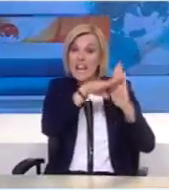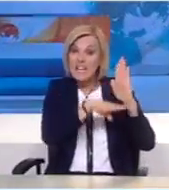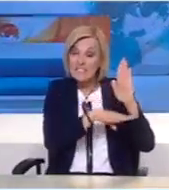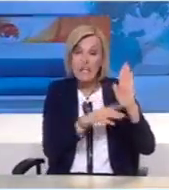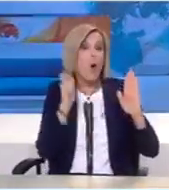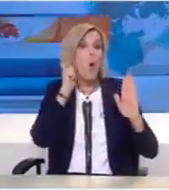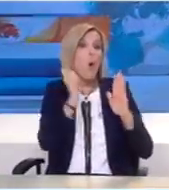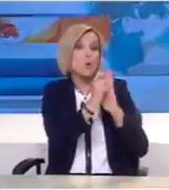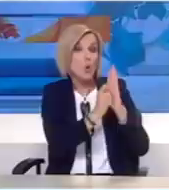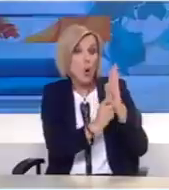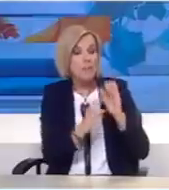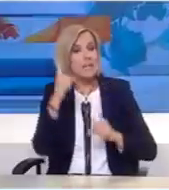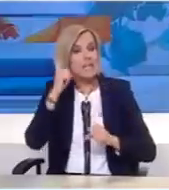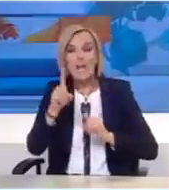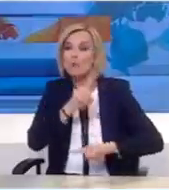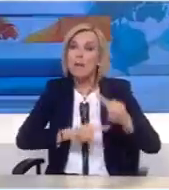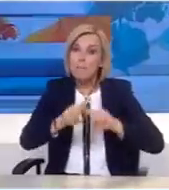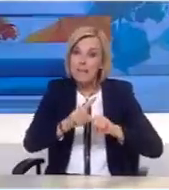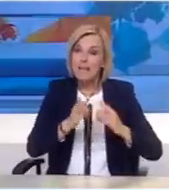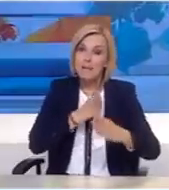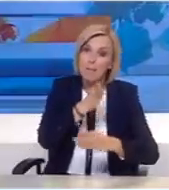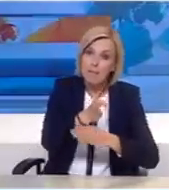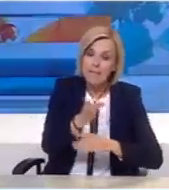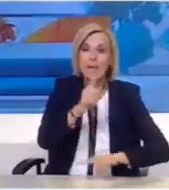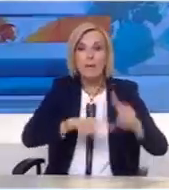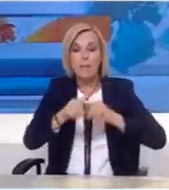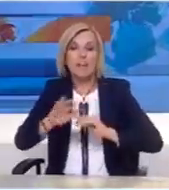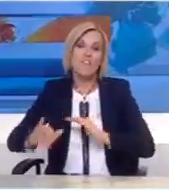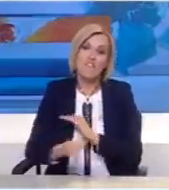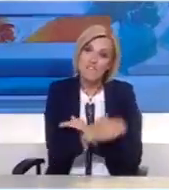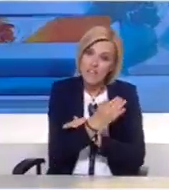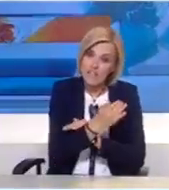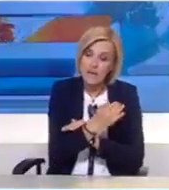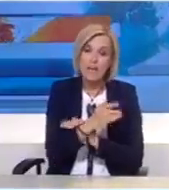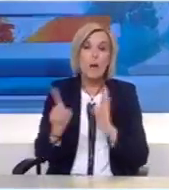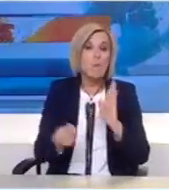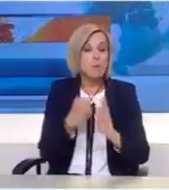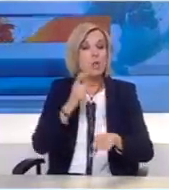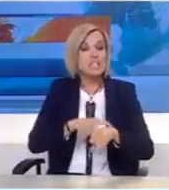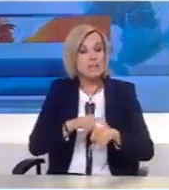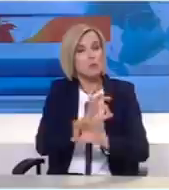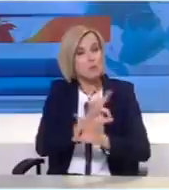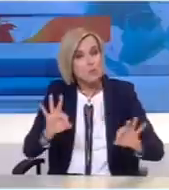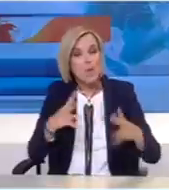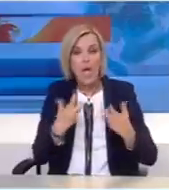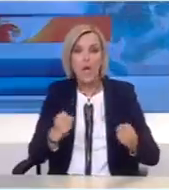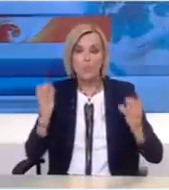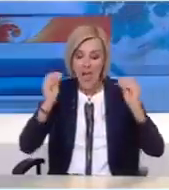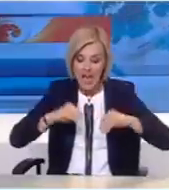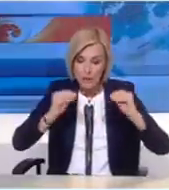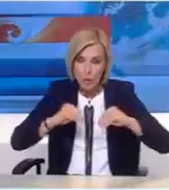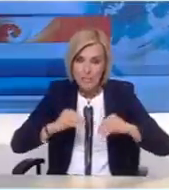μπουν, πρέπει να βγουν. Από την πρώτη στιγμή εξασφαλίσαμε αυτά που χρειαζόμασταν για να μπορούμε να κάνουμε τις ειχνηλατήσεις, ποιοι κάναν